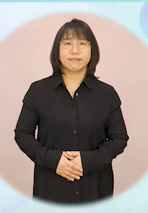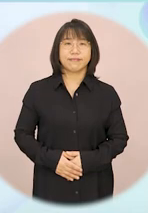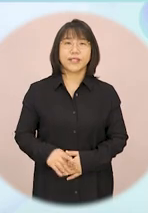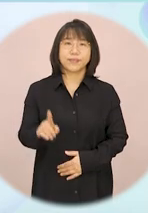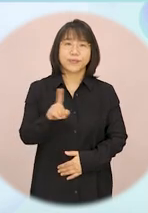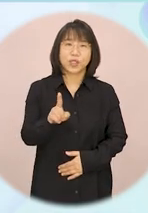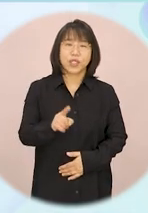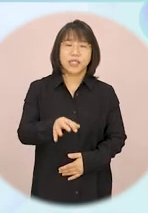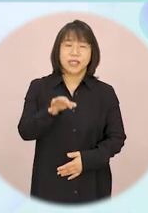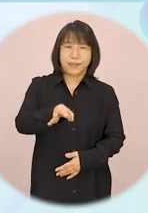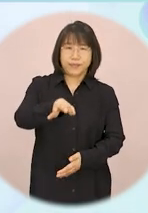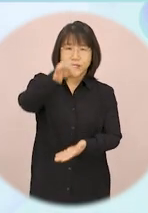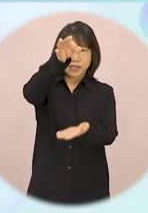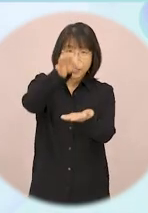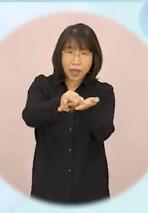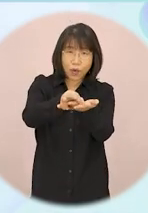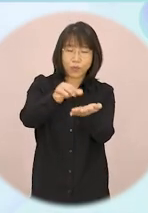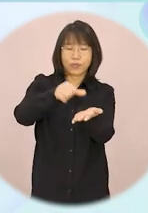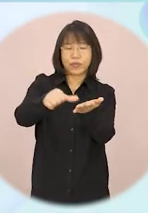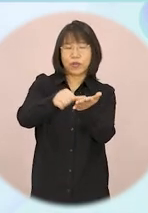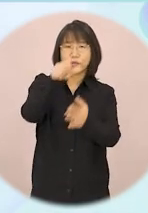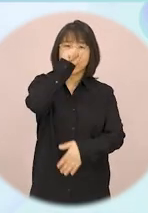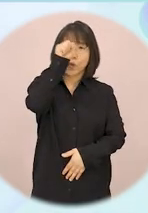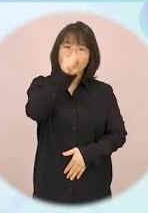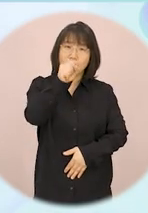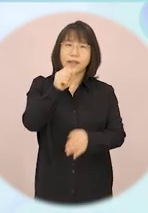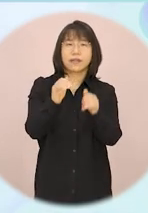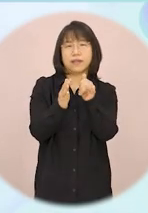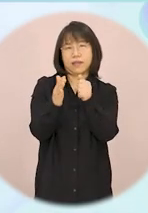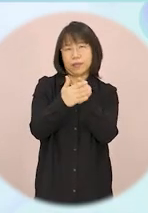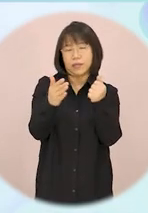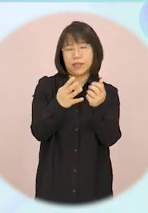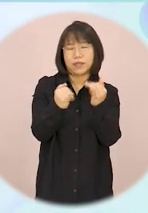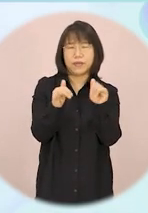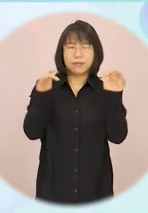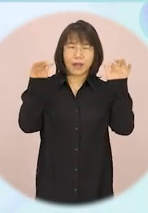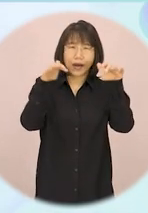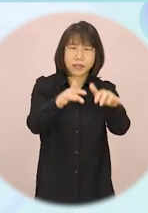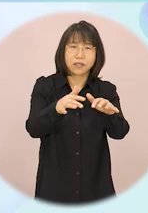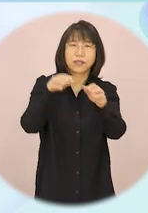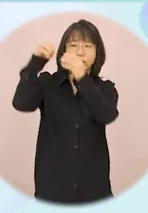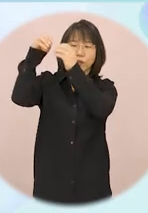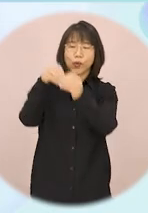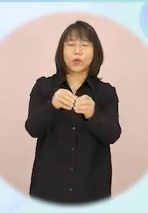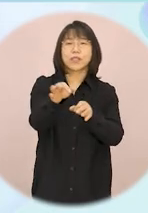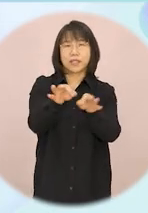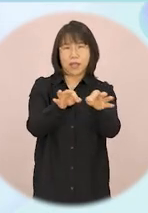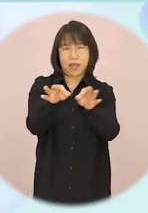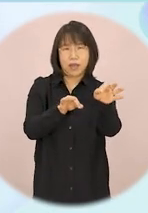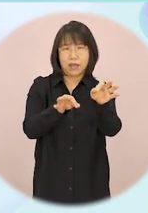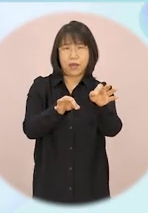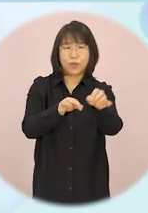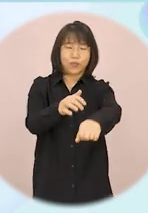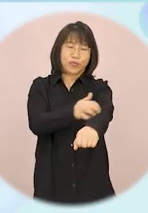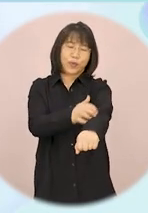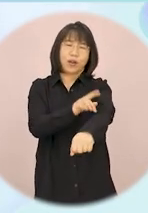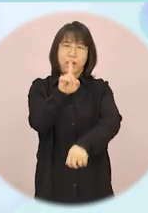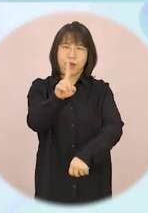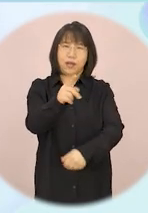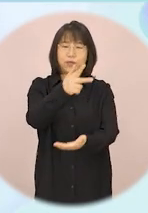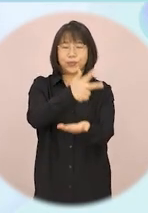아 저렴한 가격과 좋은 품질로 많은 국민들의 사랑을 받고 있는 전통시장 그러나